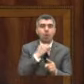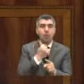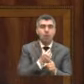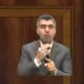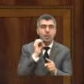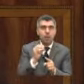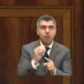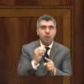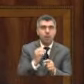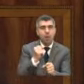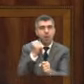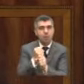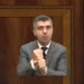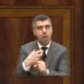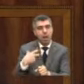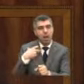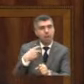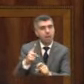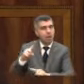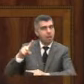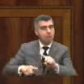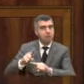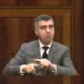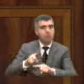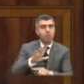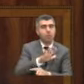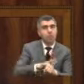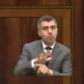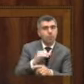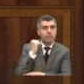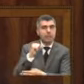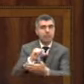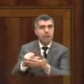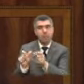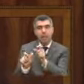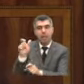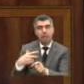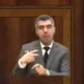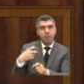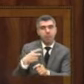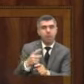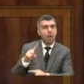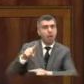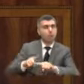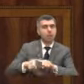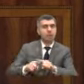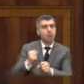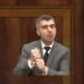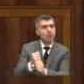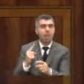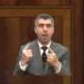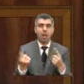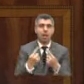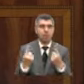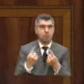رجال الاعمال ما تمش، مشاريع الشركات الكبرى اللي كتخلص لكم الضرائب ما تمش. واسيد الوزير راه هاد الناس كيخلصوا لكم